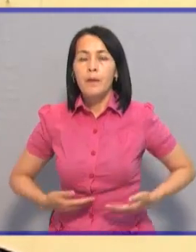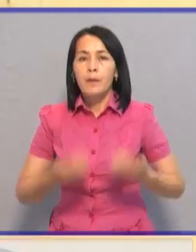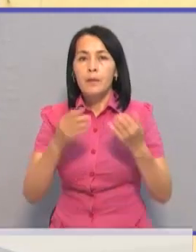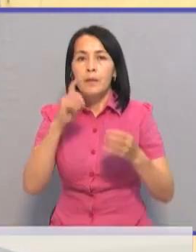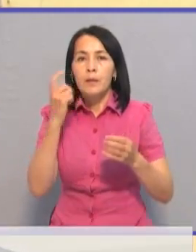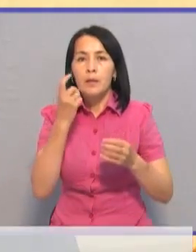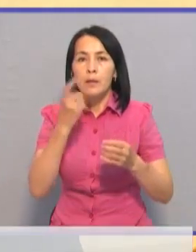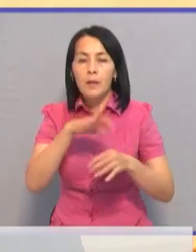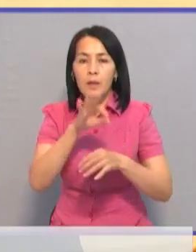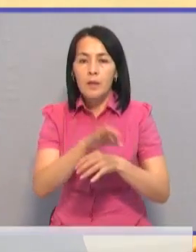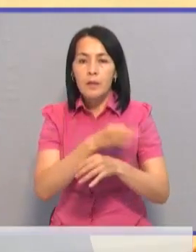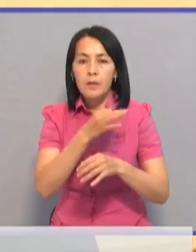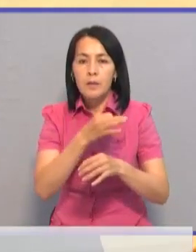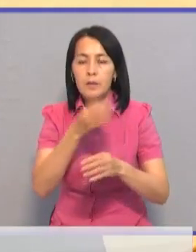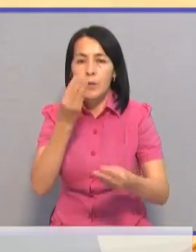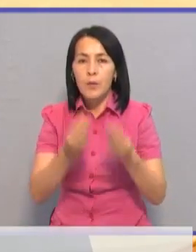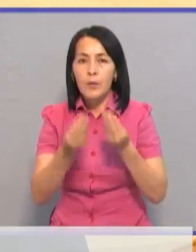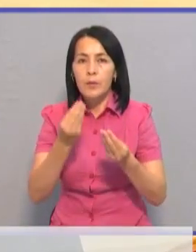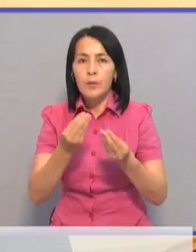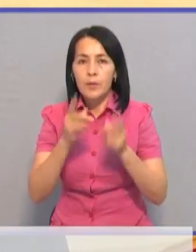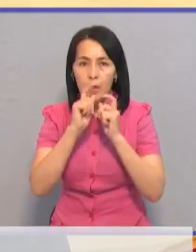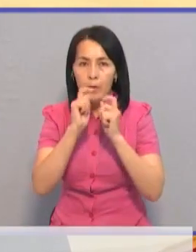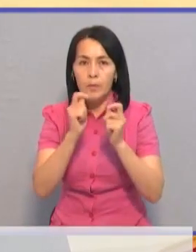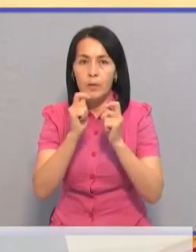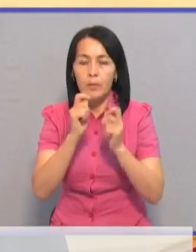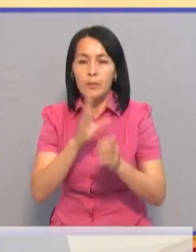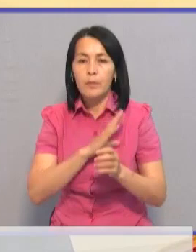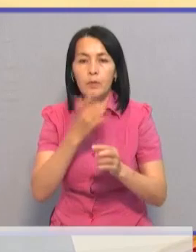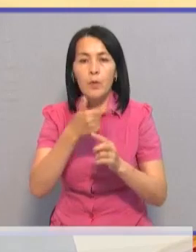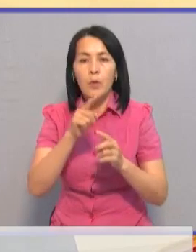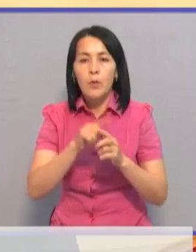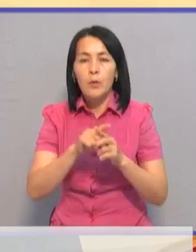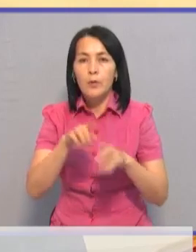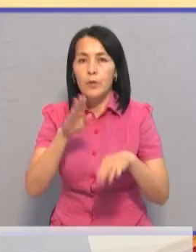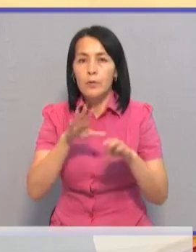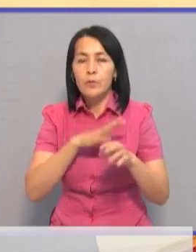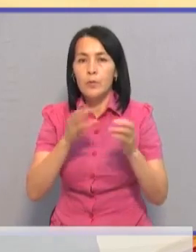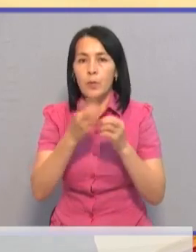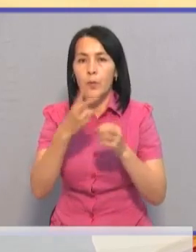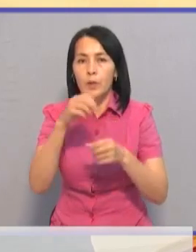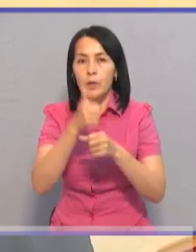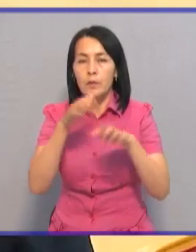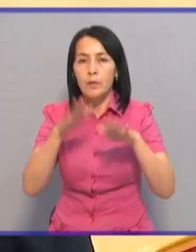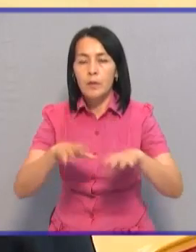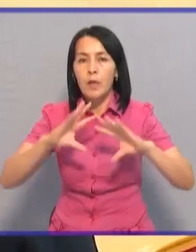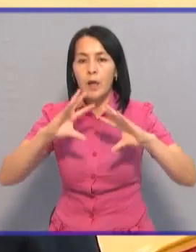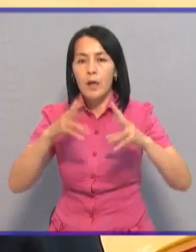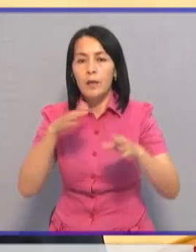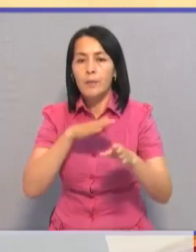келіншегінің рөлін ойнадым. Иә, бұл приз алды, өте 12 гран-при алды әлем бойынша.